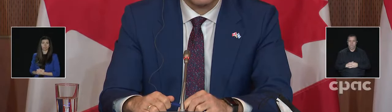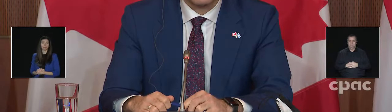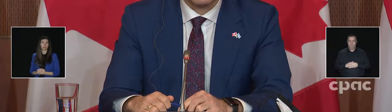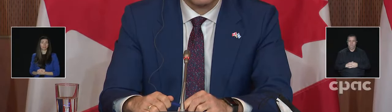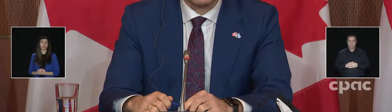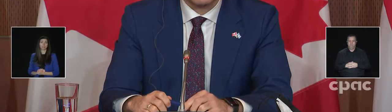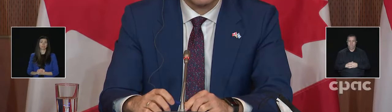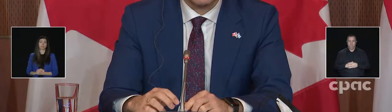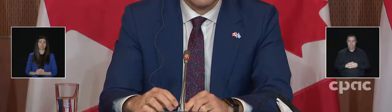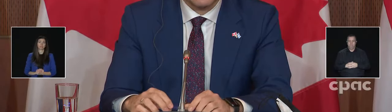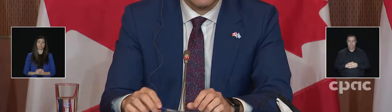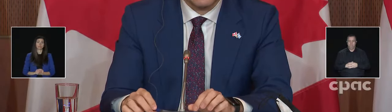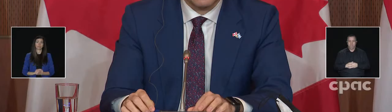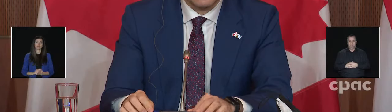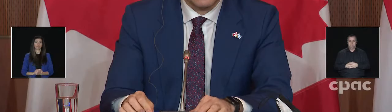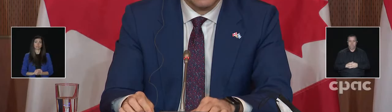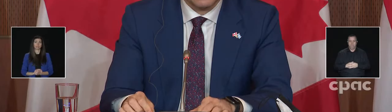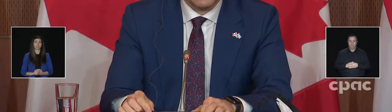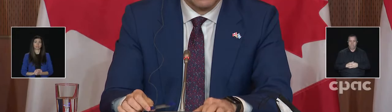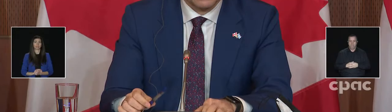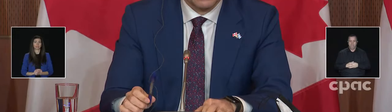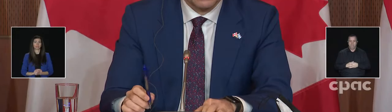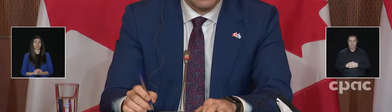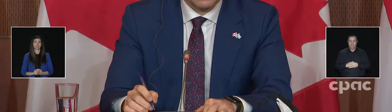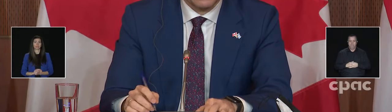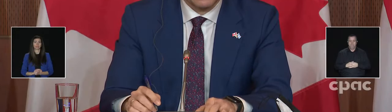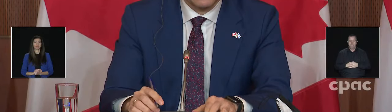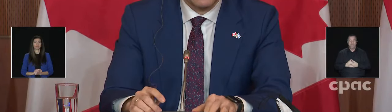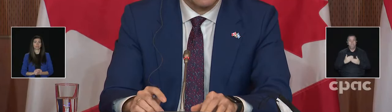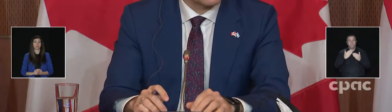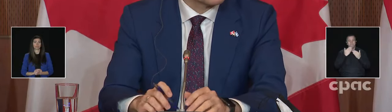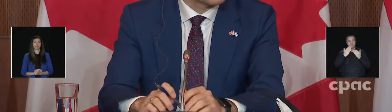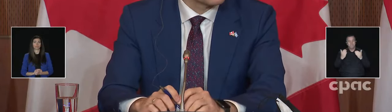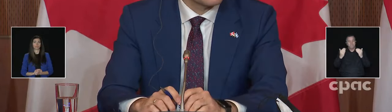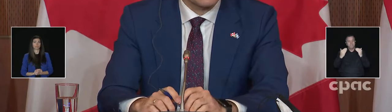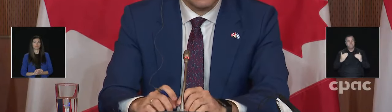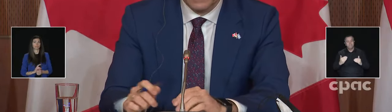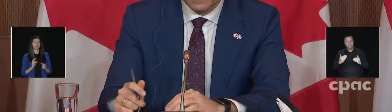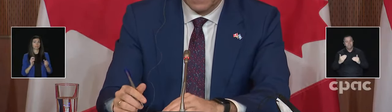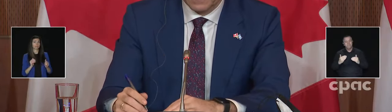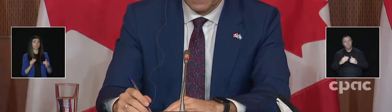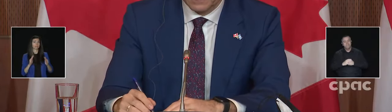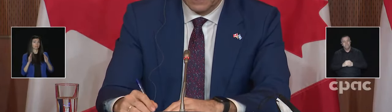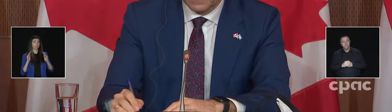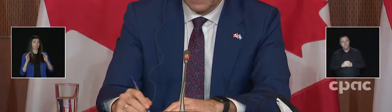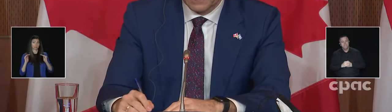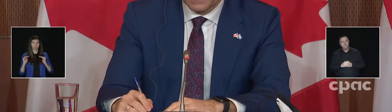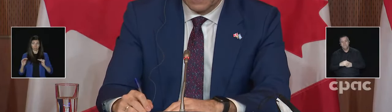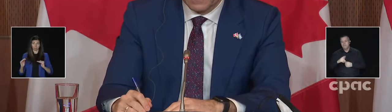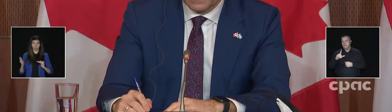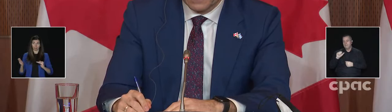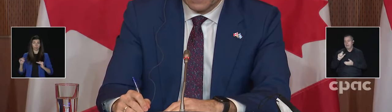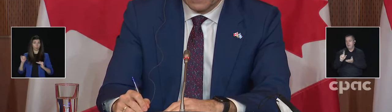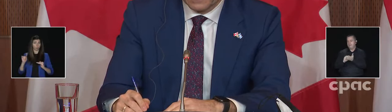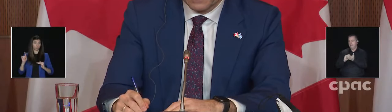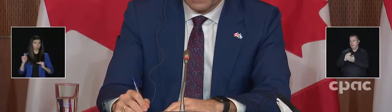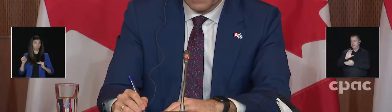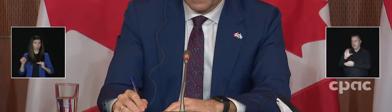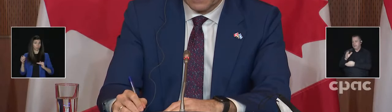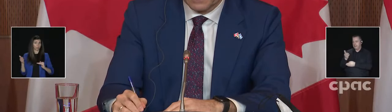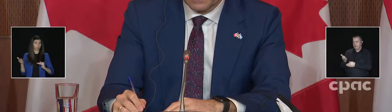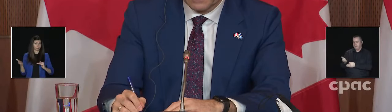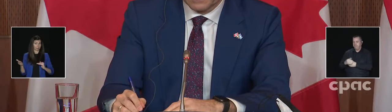Thank you. Merci. La prochaine question est de Pierre Saint-Arnaud, La Presse canadienne. À vous la parole.